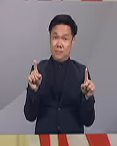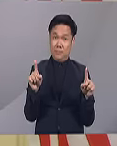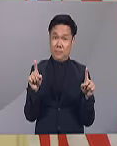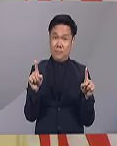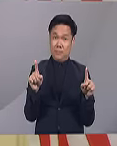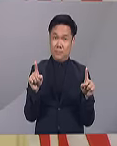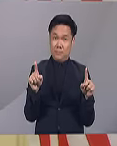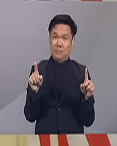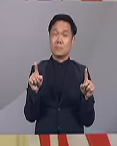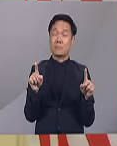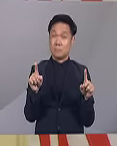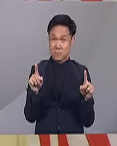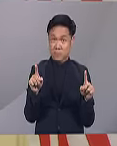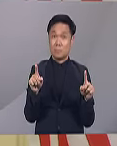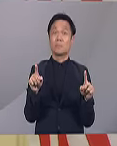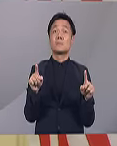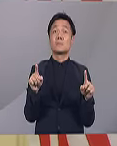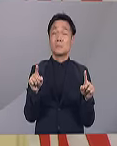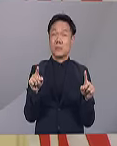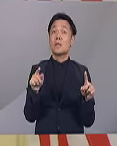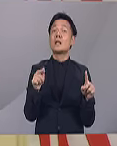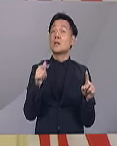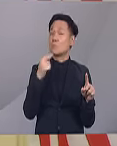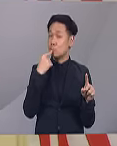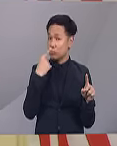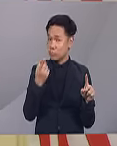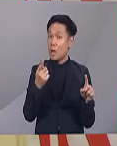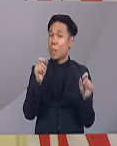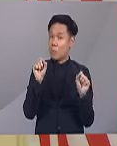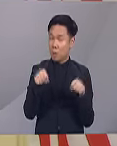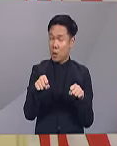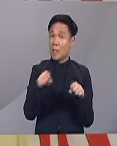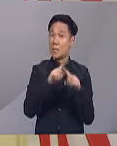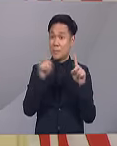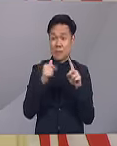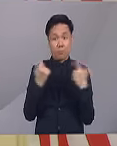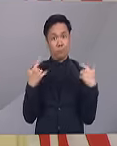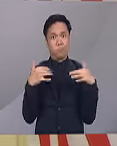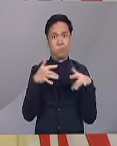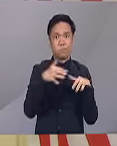bahawa sesuatu tindakan yang boleh menyebabkan perkumpulan